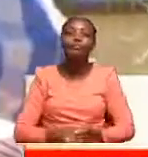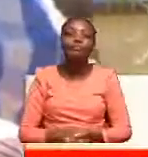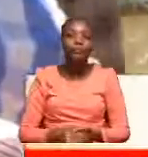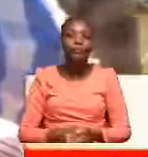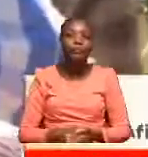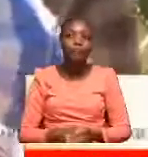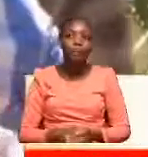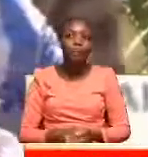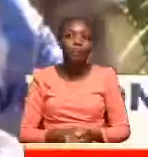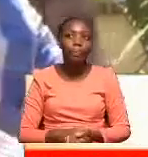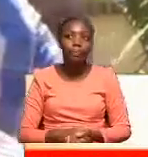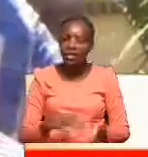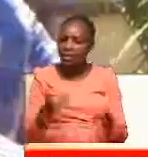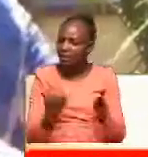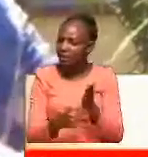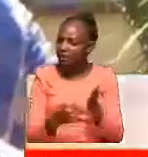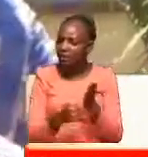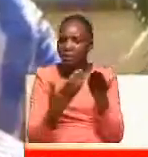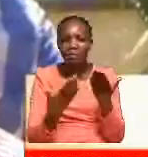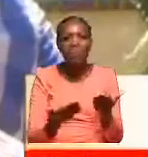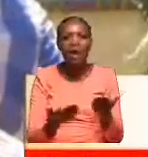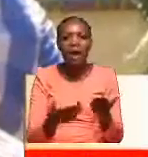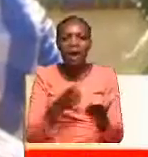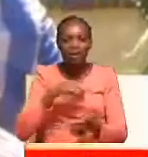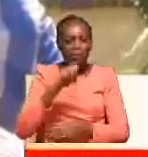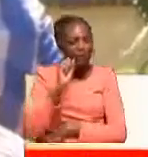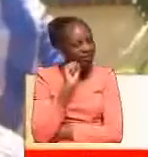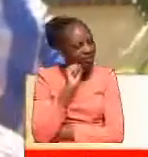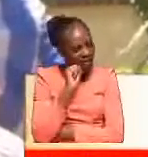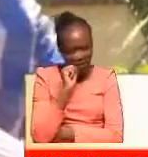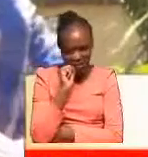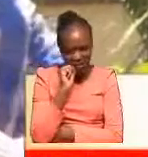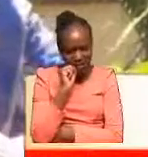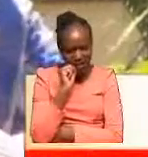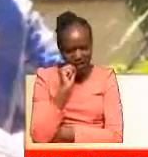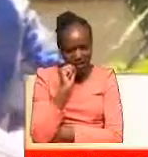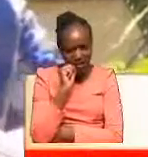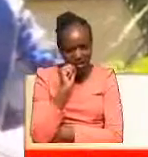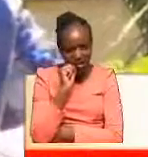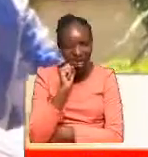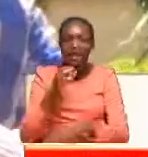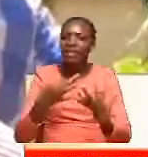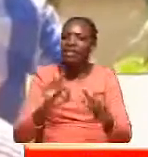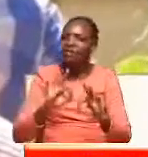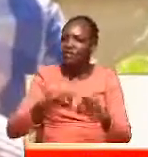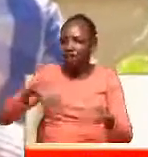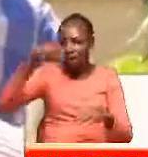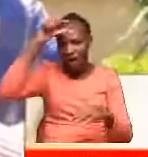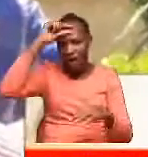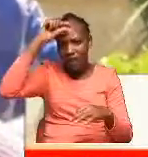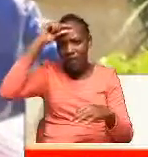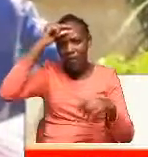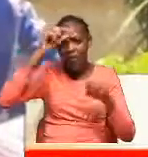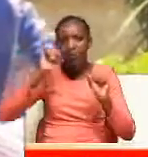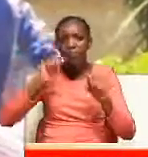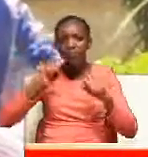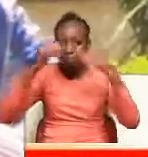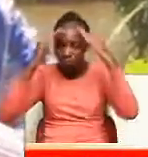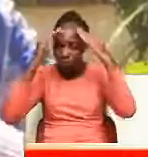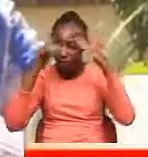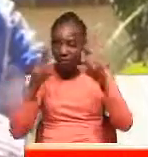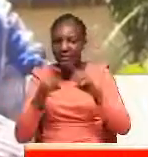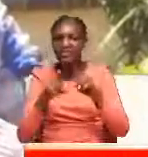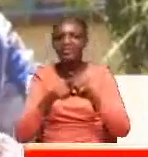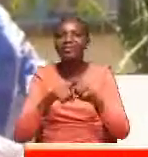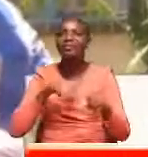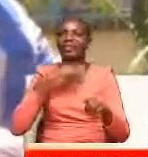kutamausha. Tuko na usuni mkubwa sana kama serikali inaweza chukua sheria mikononi na kuua